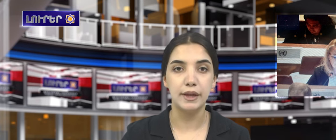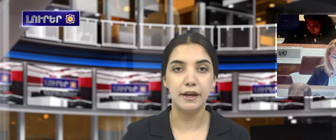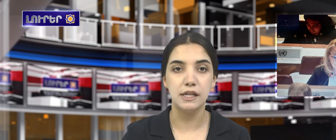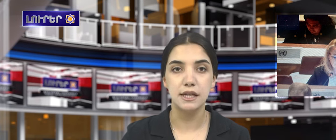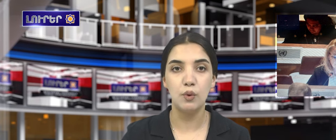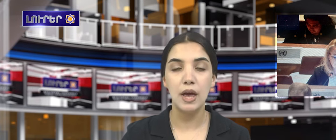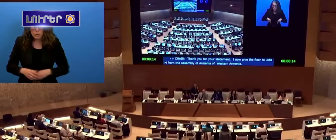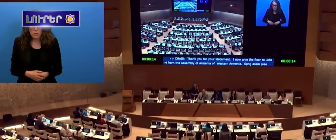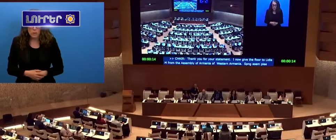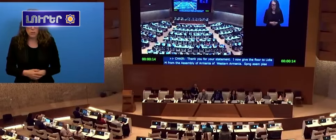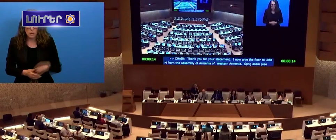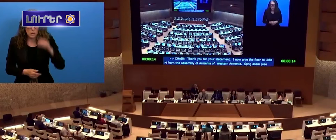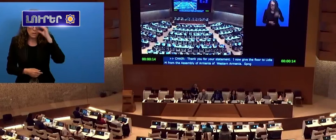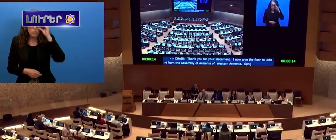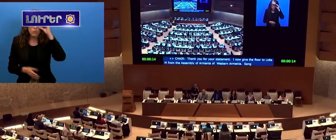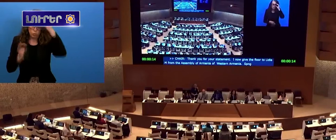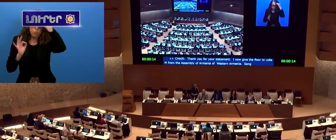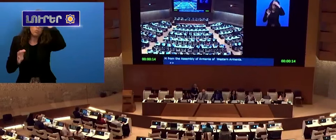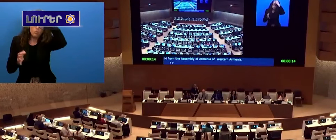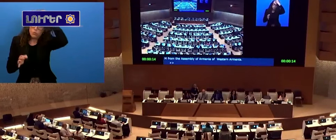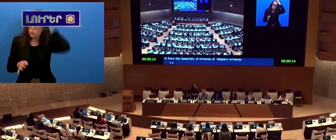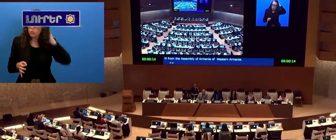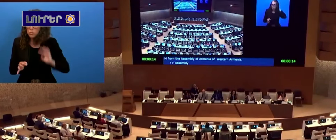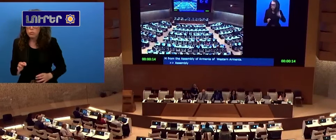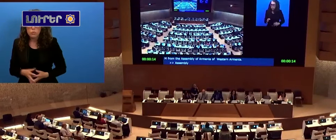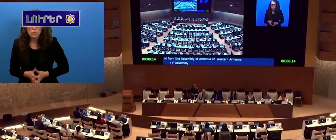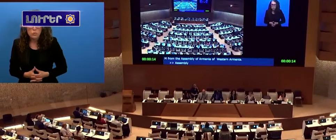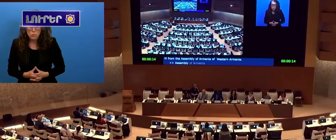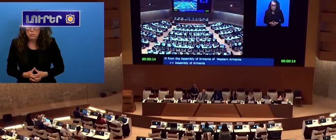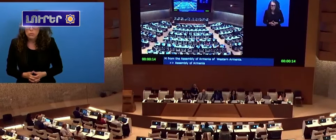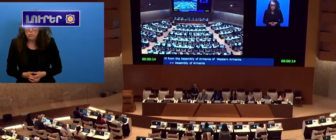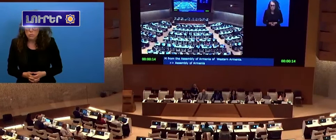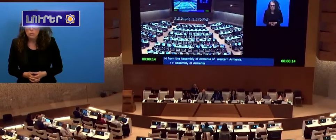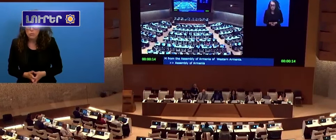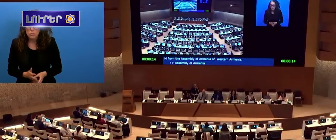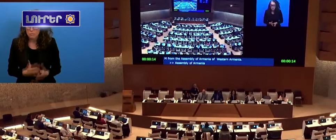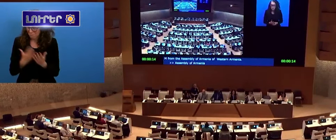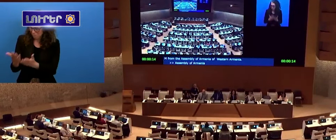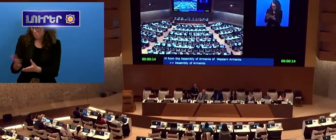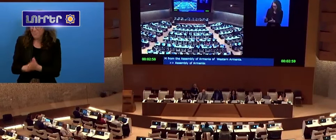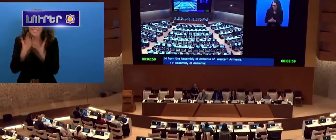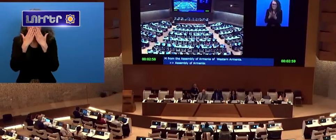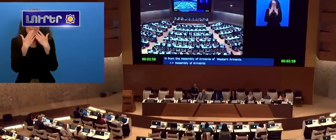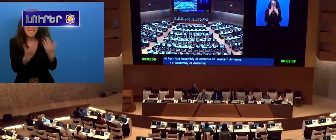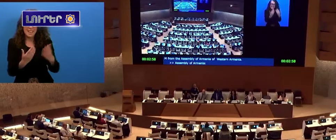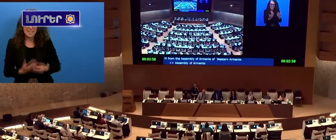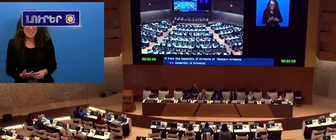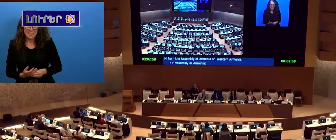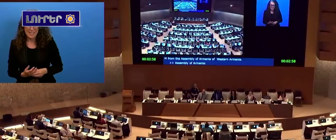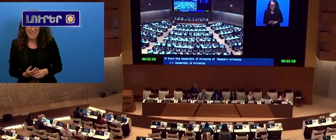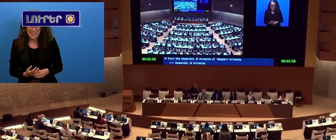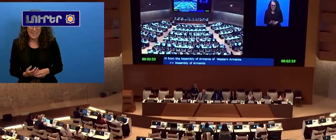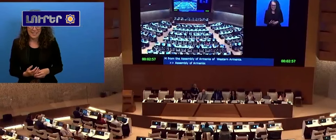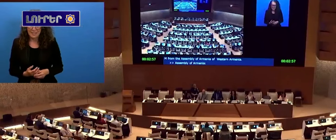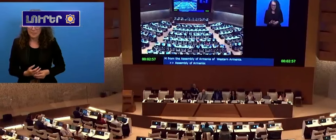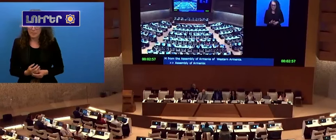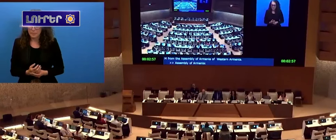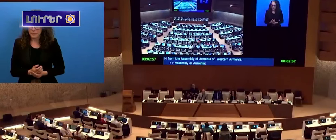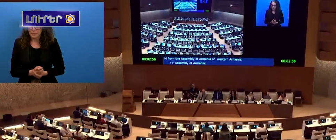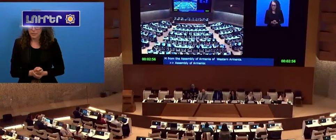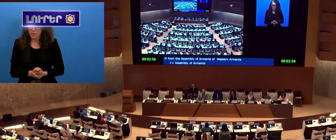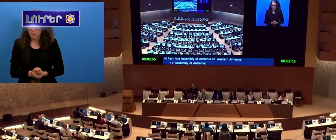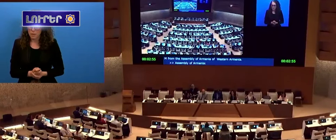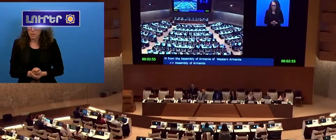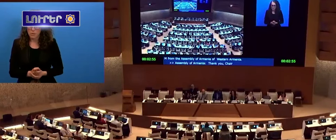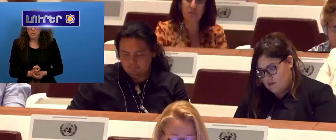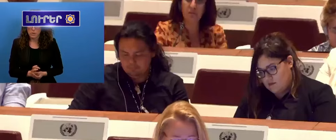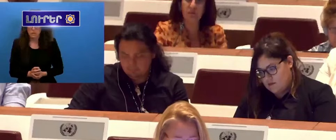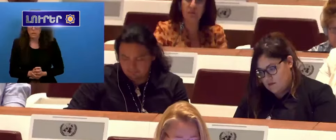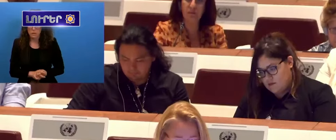ապրահամյան։